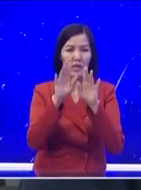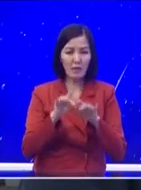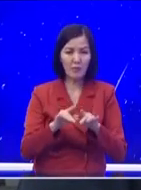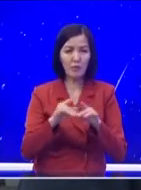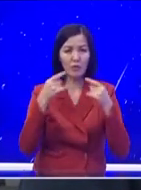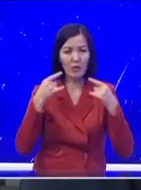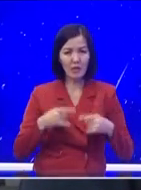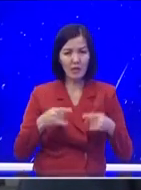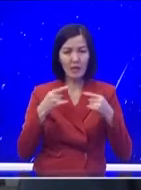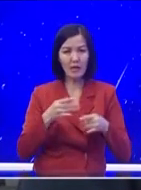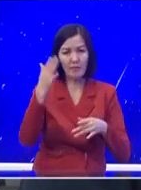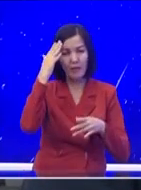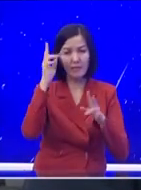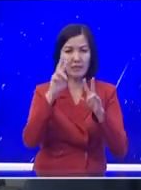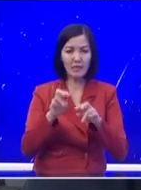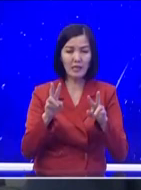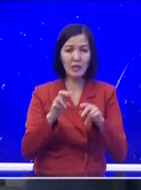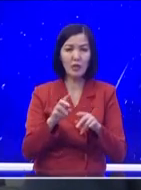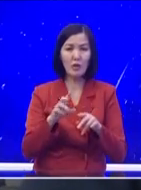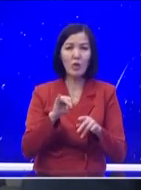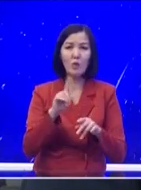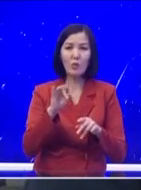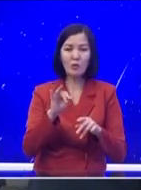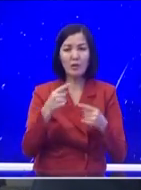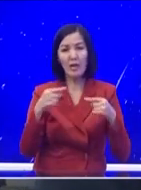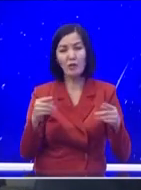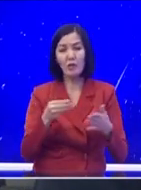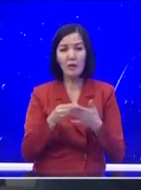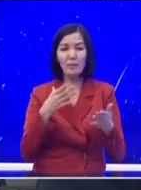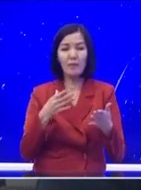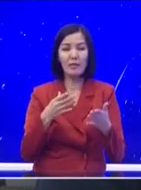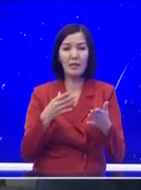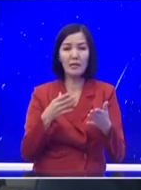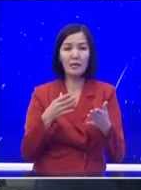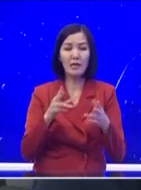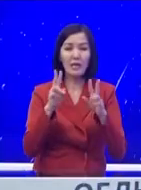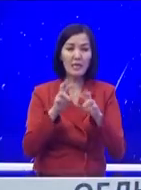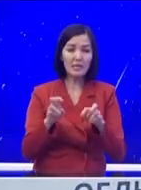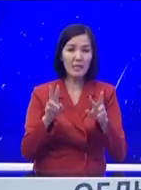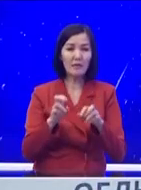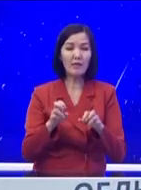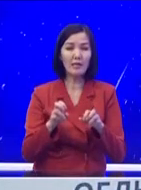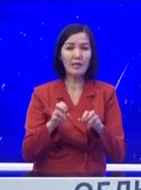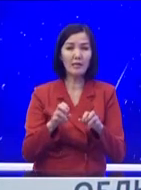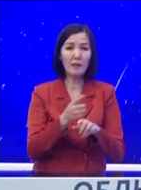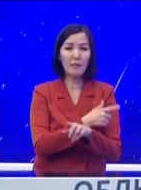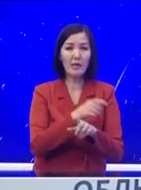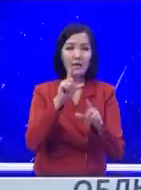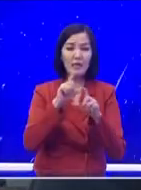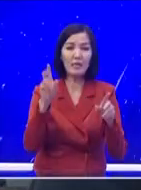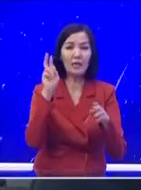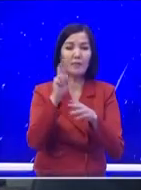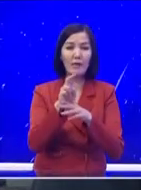томография, магнитный резонанс томография, сонда УЗИ болсын, басқа қымбат тұратын осындай исследованияларды поликлиникасына бармай